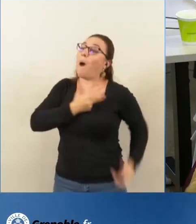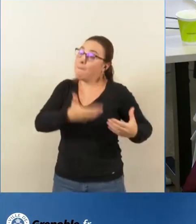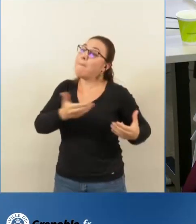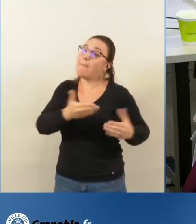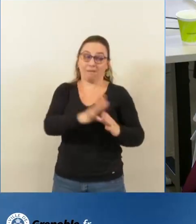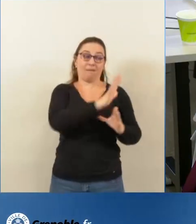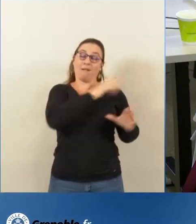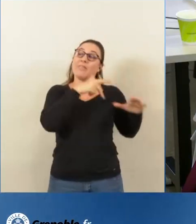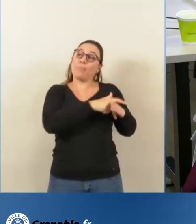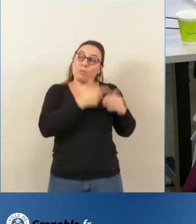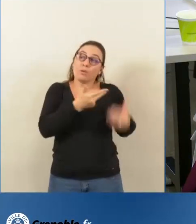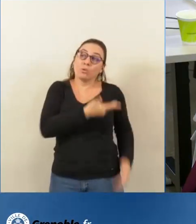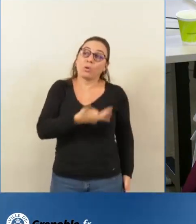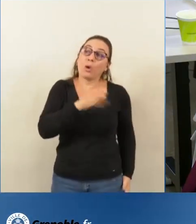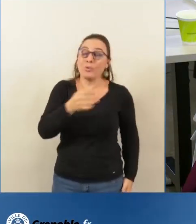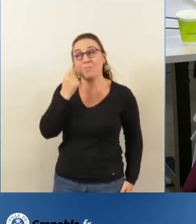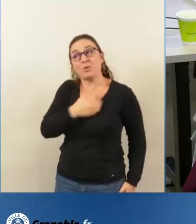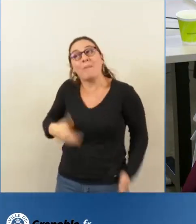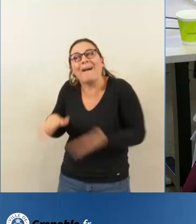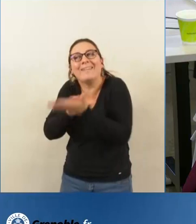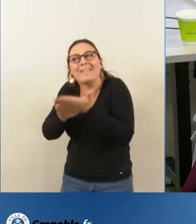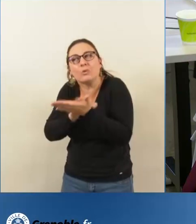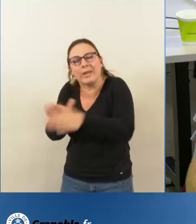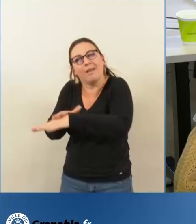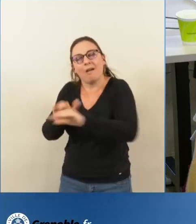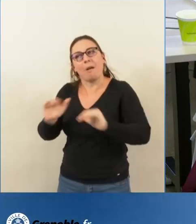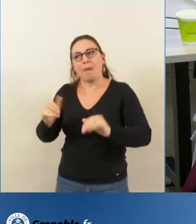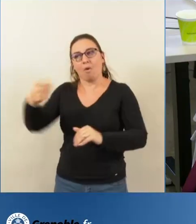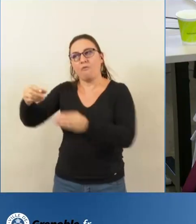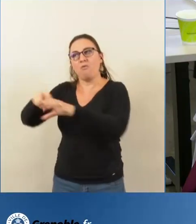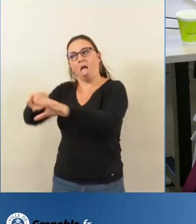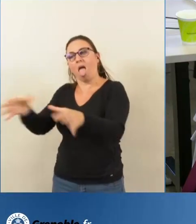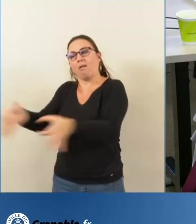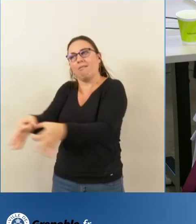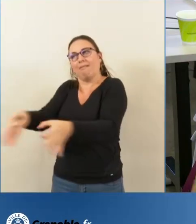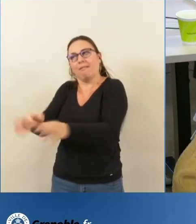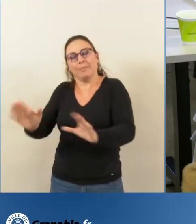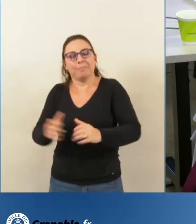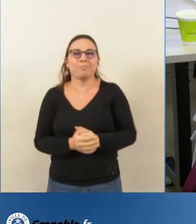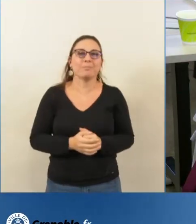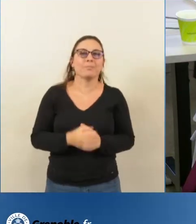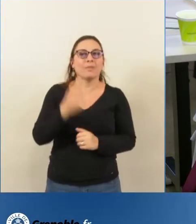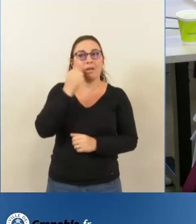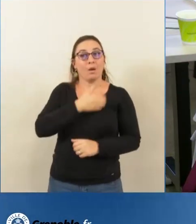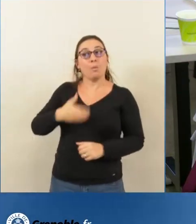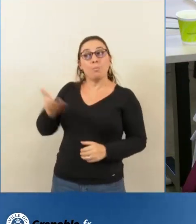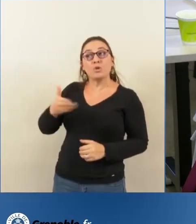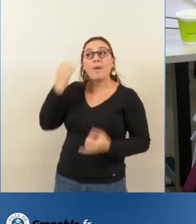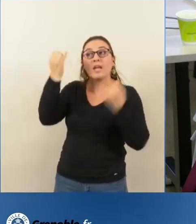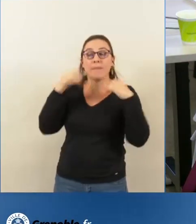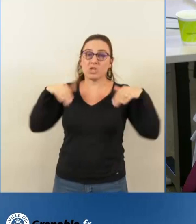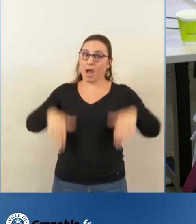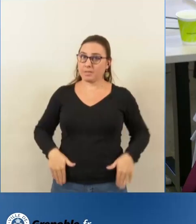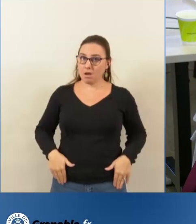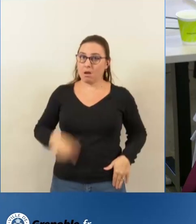qu'au début du mandat et on est les seuls dans ce cas là Monsieur le Maire je me permets de vous le rappeler quand même sachez Monsieur le Maire que si nous nous abstenons sur ces